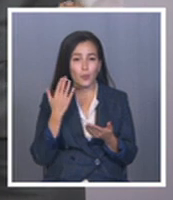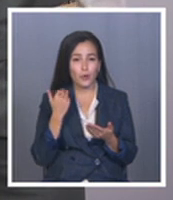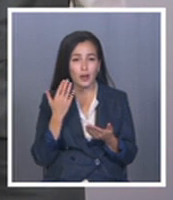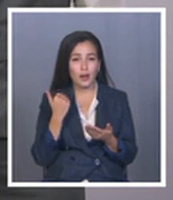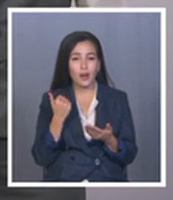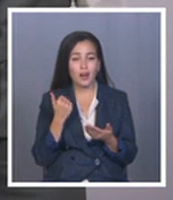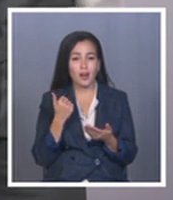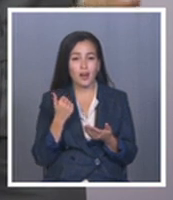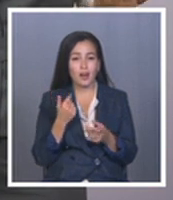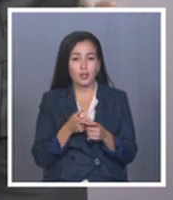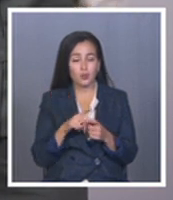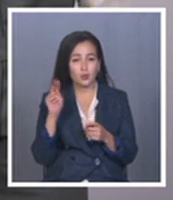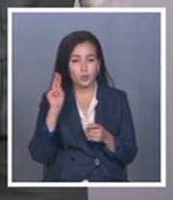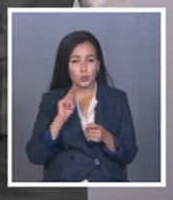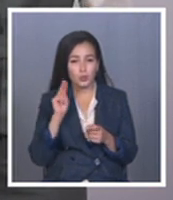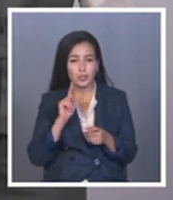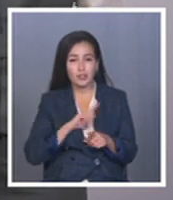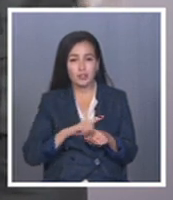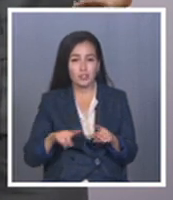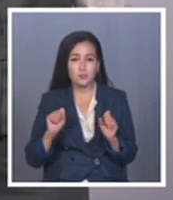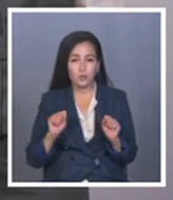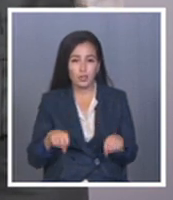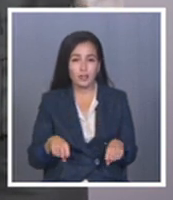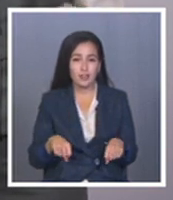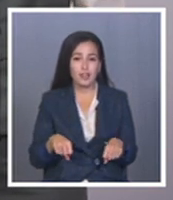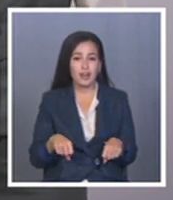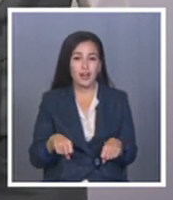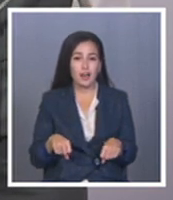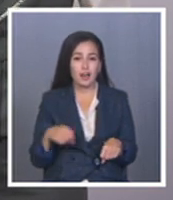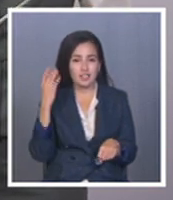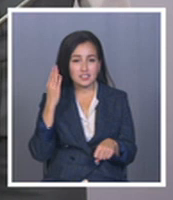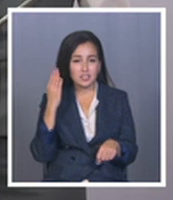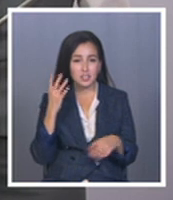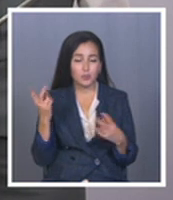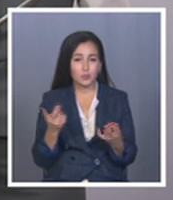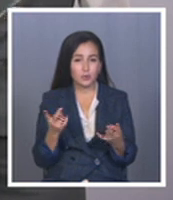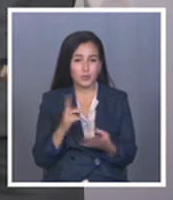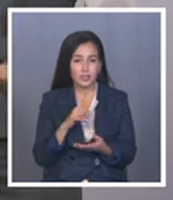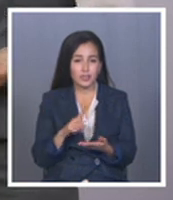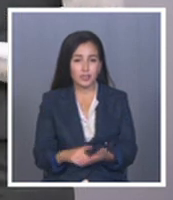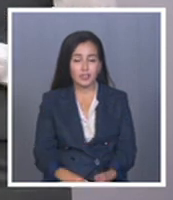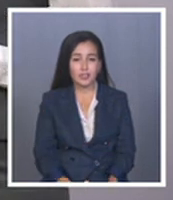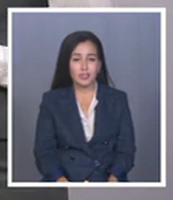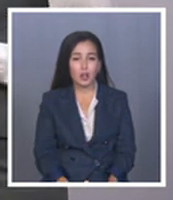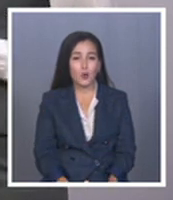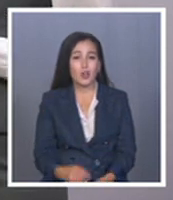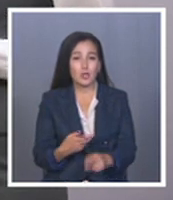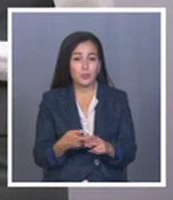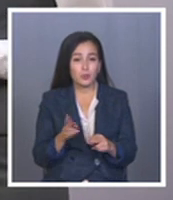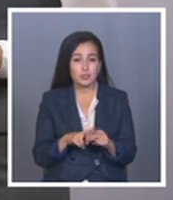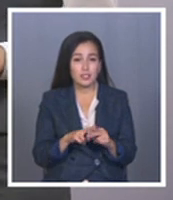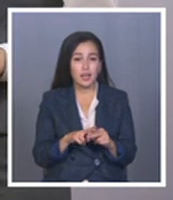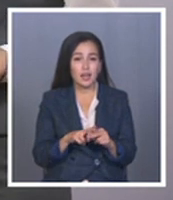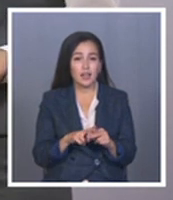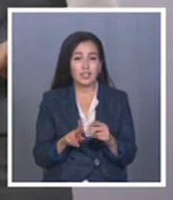қолайлы, үйренуге тез болатындай қасиеттері болуы керек делінеді. Олай болса,